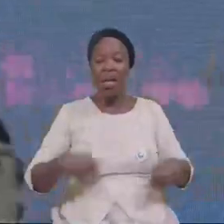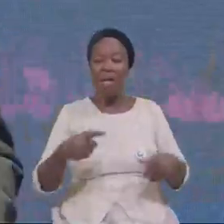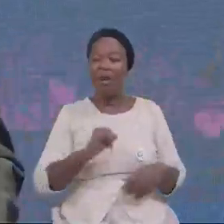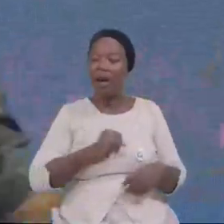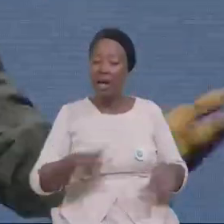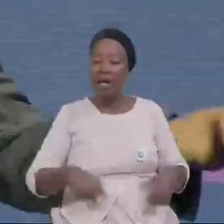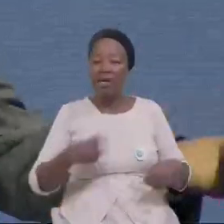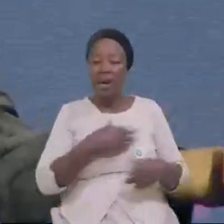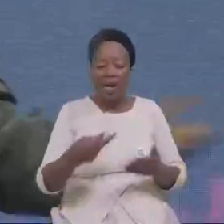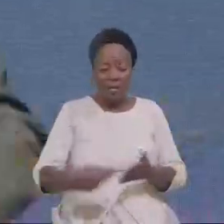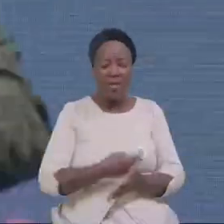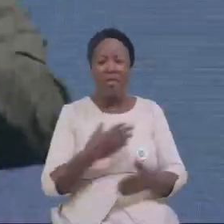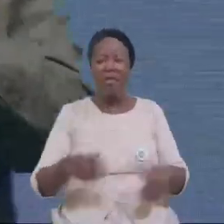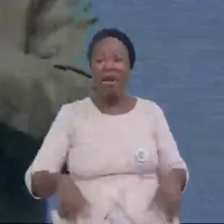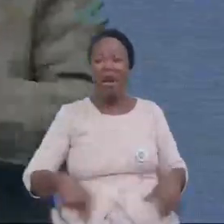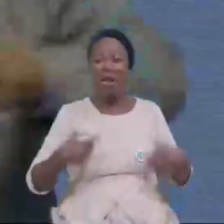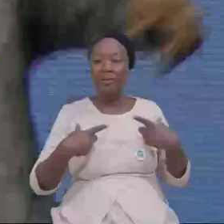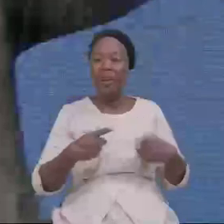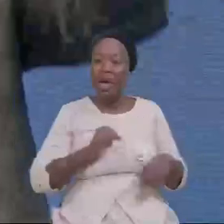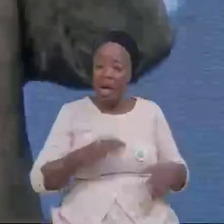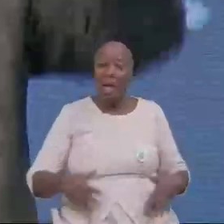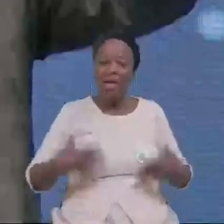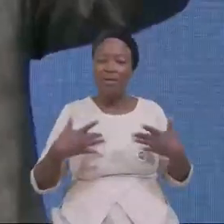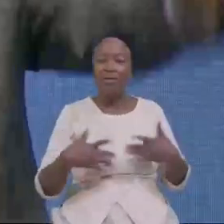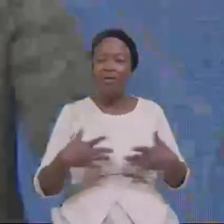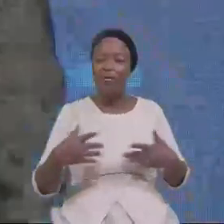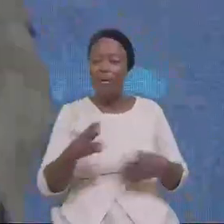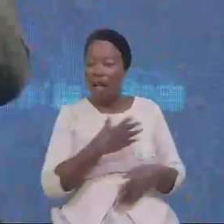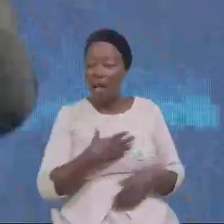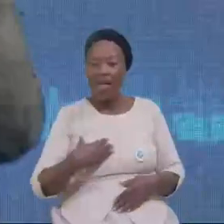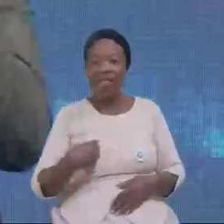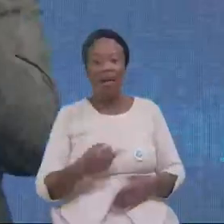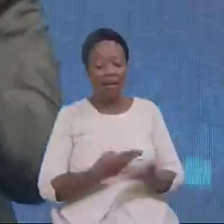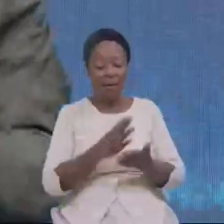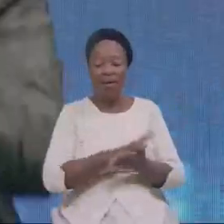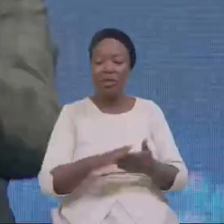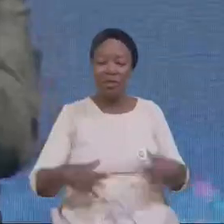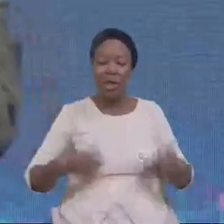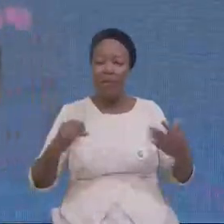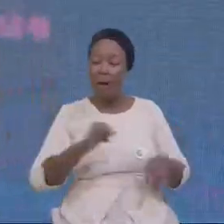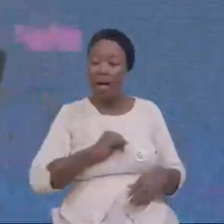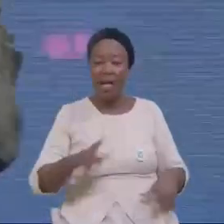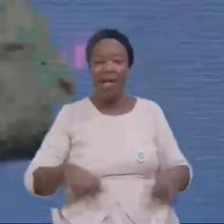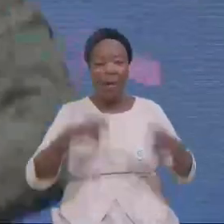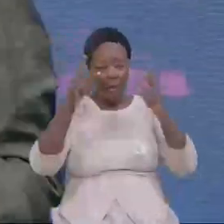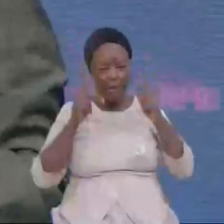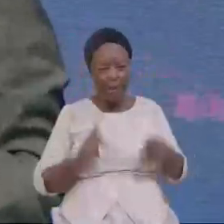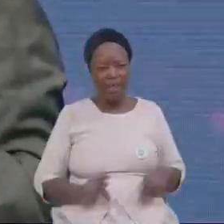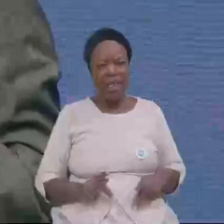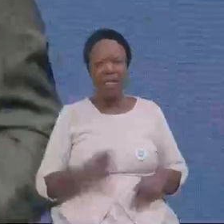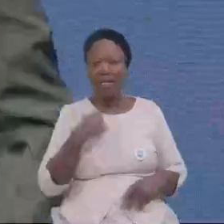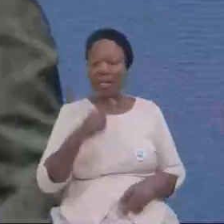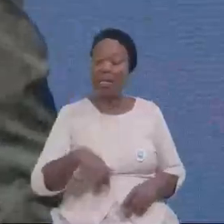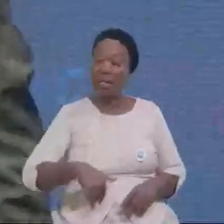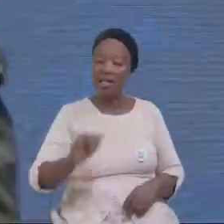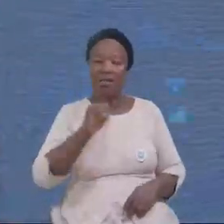Une vie renouvelée. Je vis, une vie juste, je vis. personnel. Ce n'est